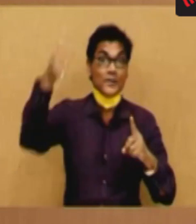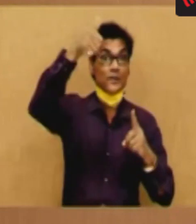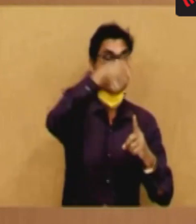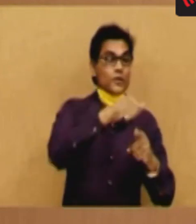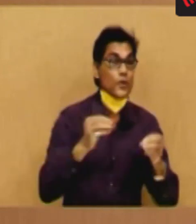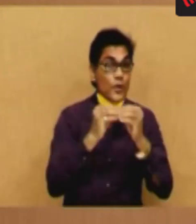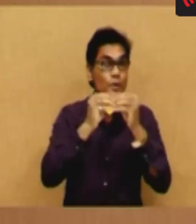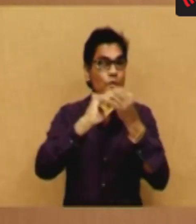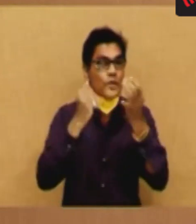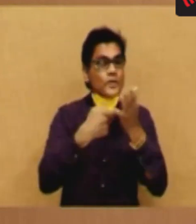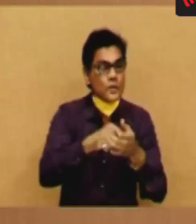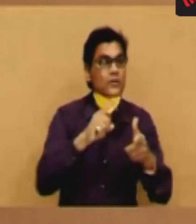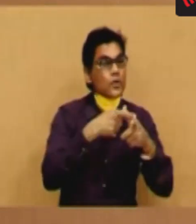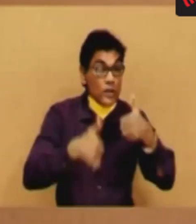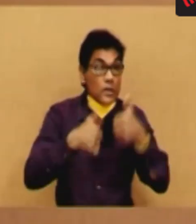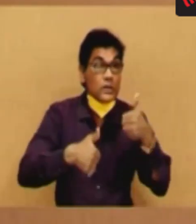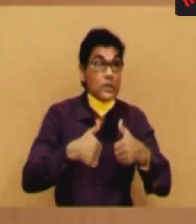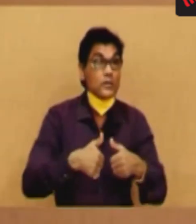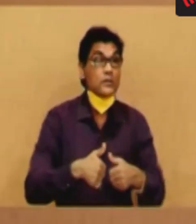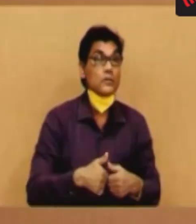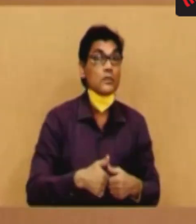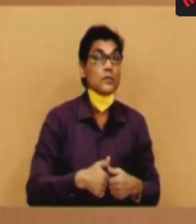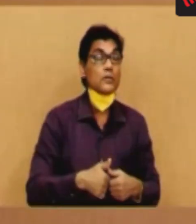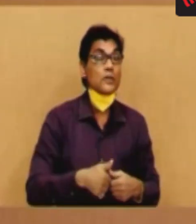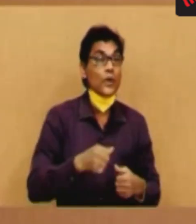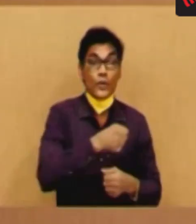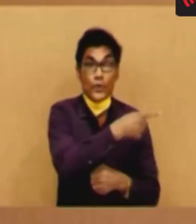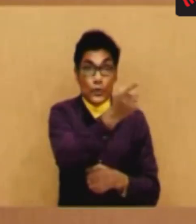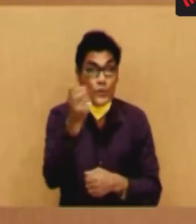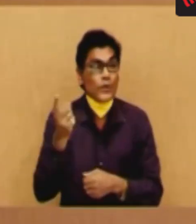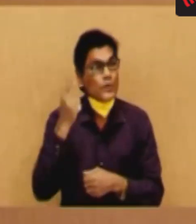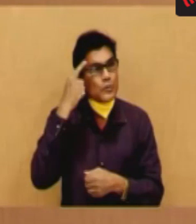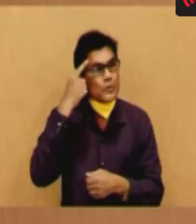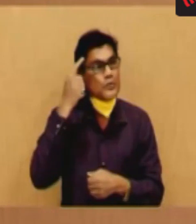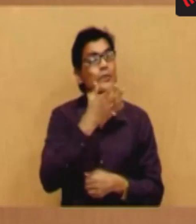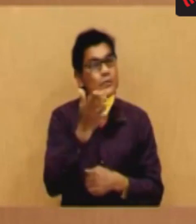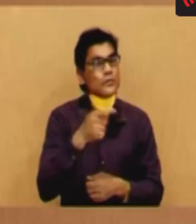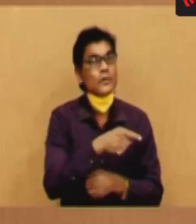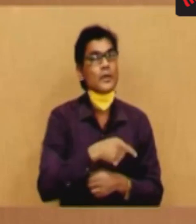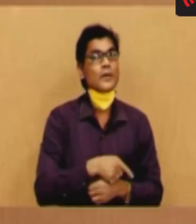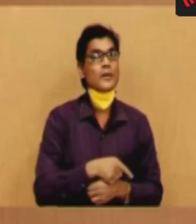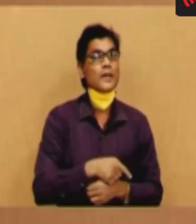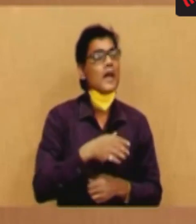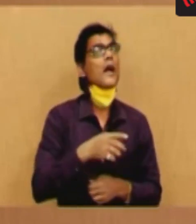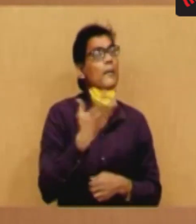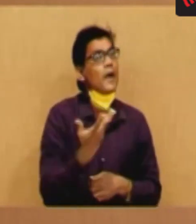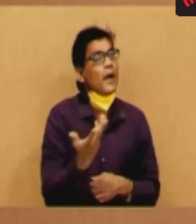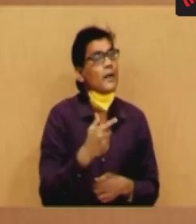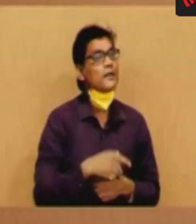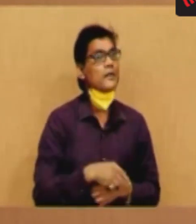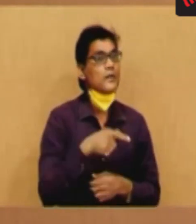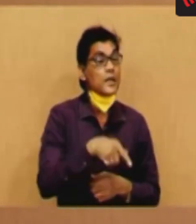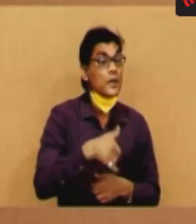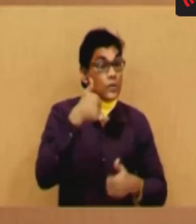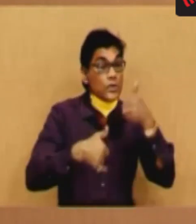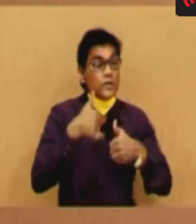रे भुवनेश्वर रे आसी जॉइन करथिले। आमर दर्शक मानक पई टिके बुझेगिरी कहंतु काही की ए